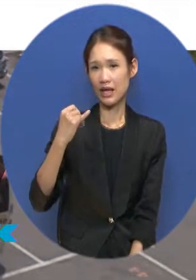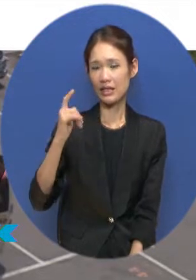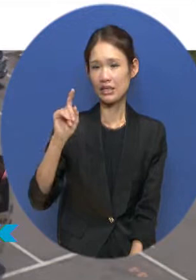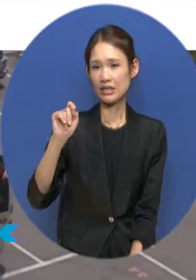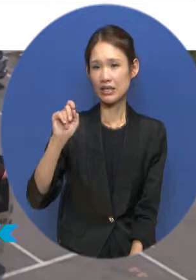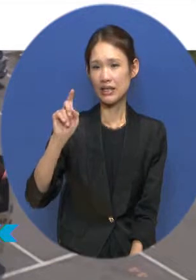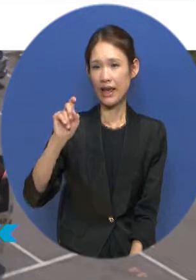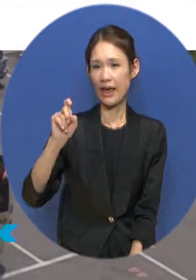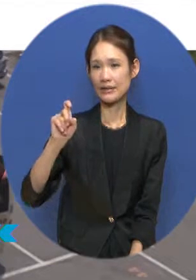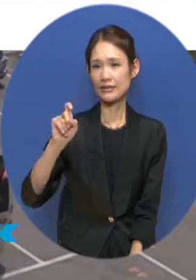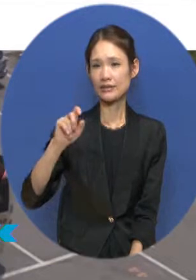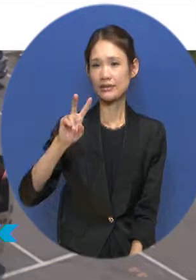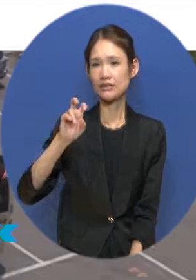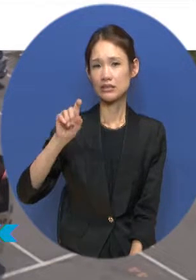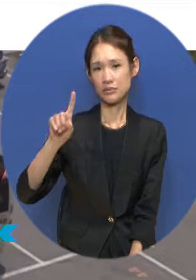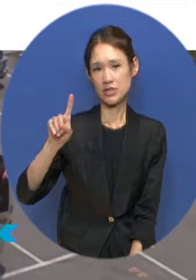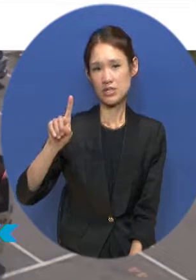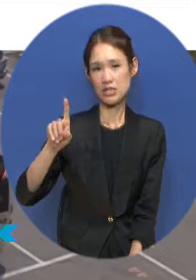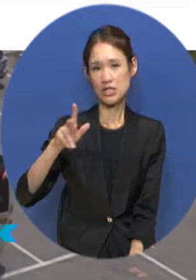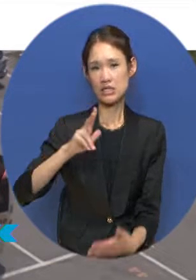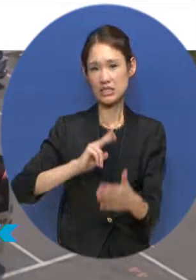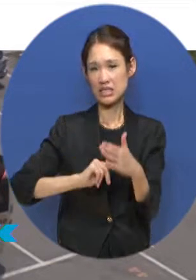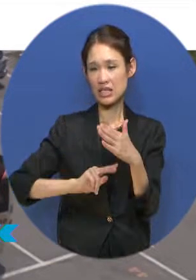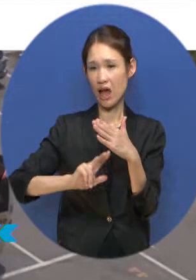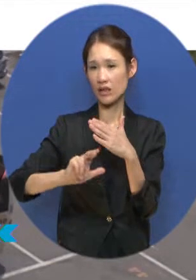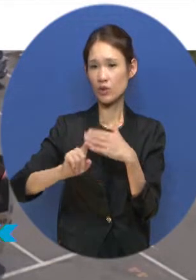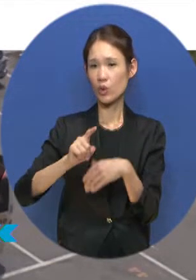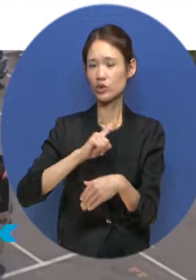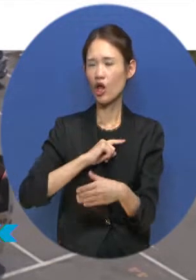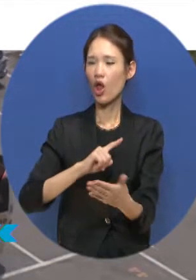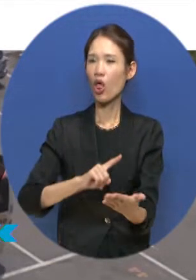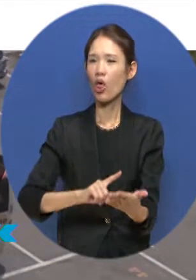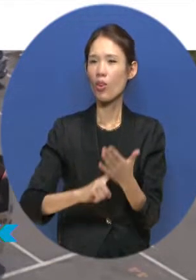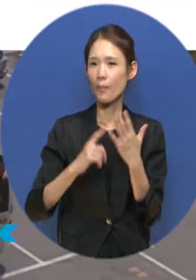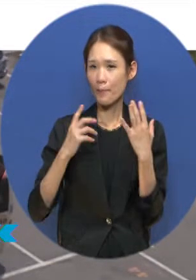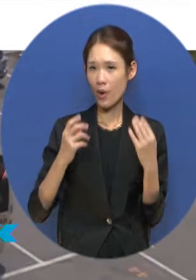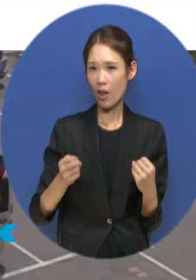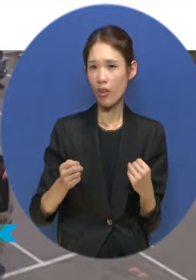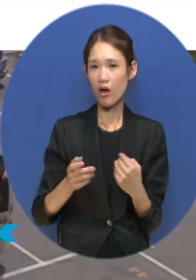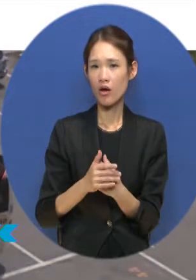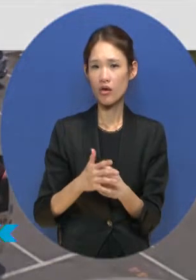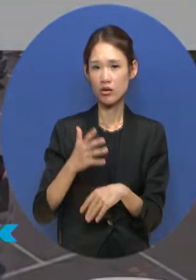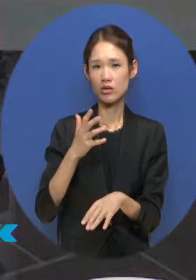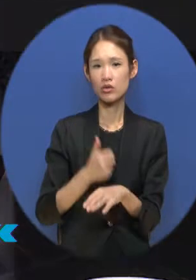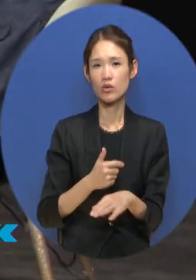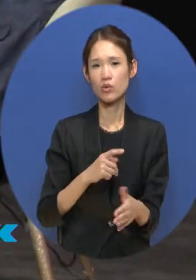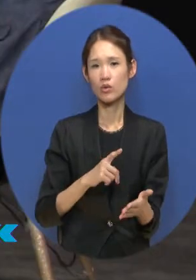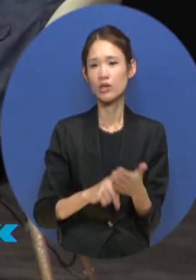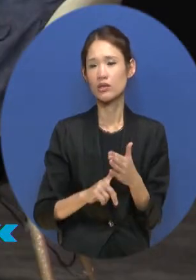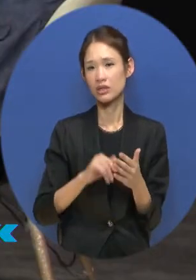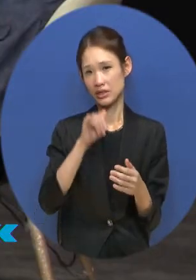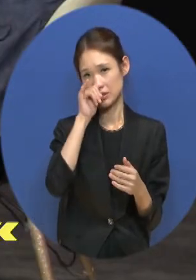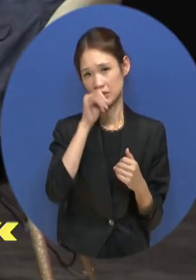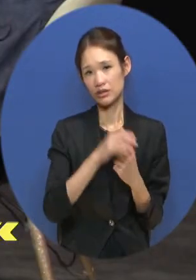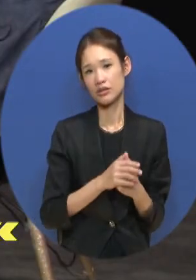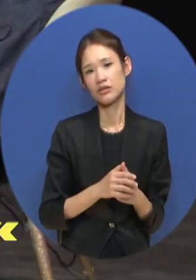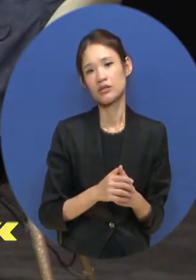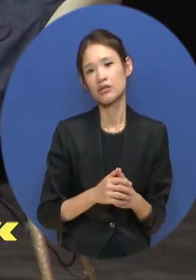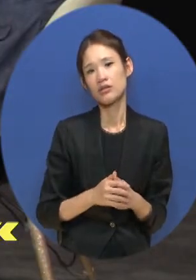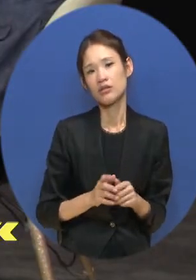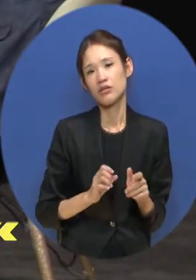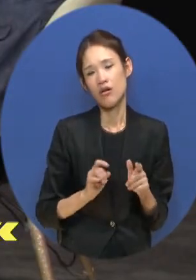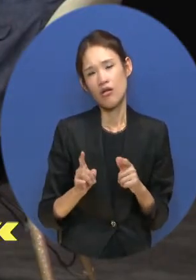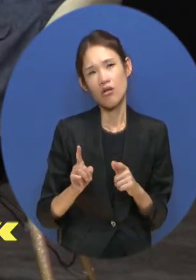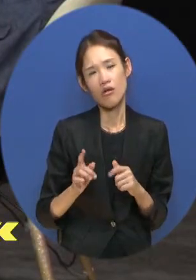해서 그래서 아마 지하철이 가장 높게 나오는 걸로 이렇게 지금 결론 짓고 있습니다. 근데 이제 그렇게